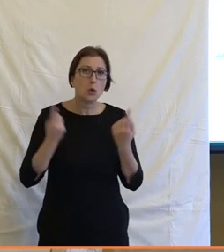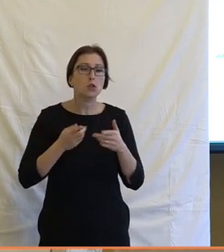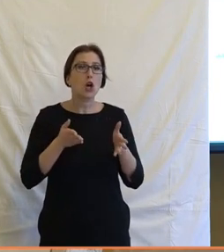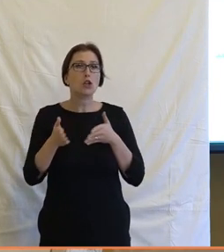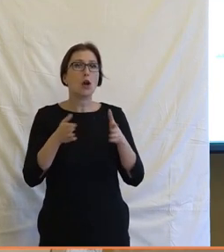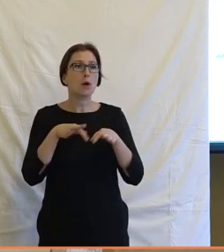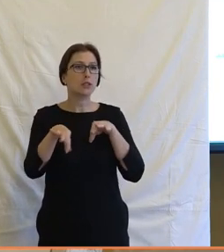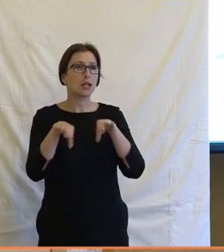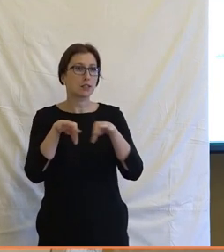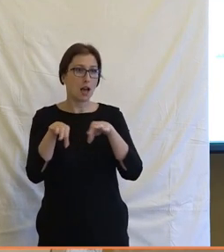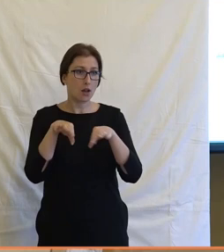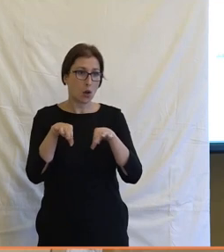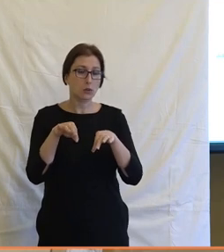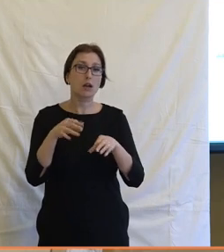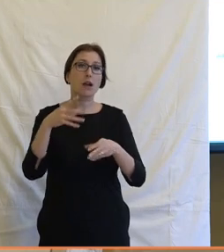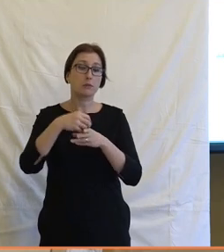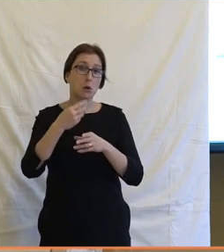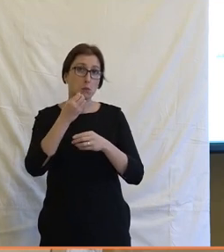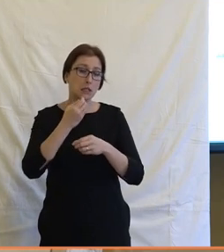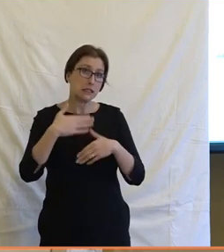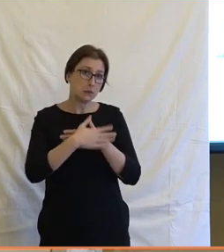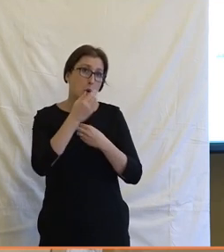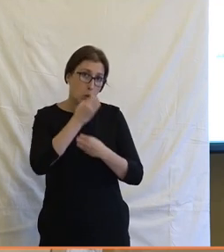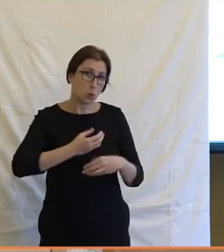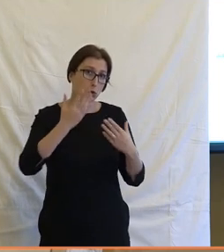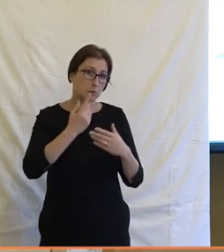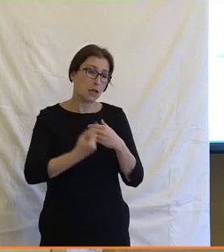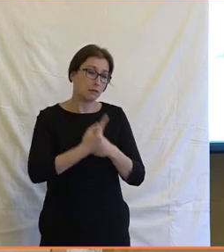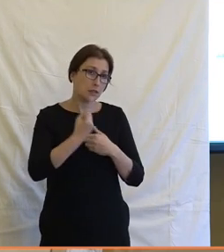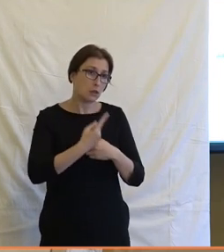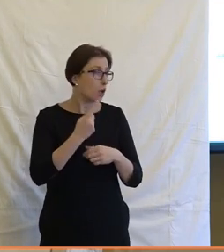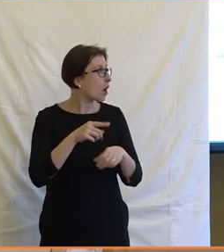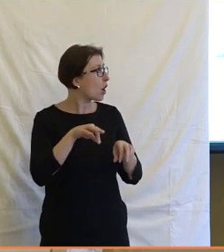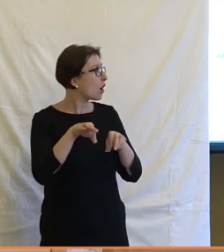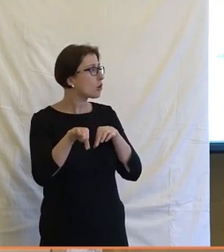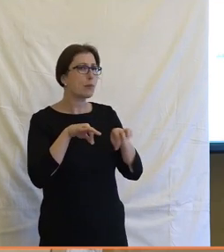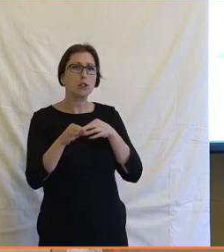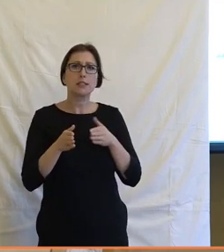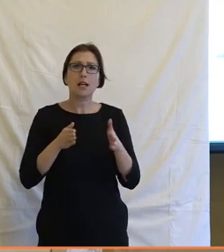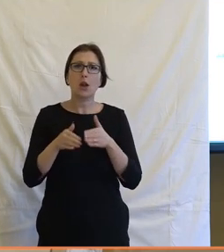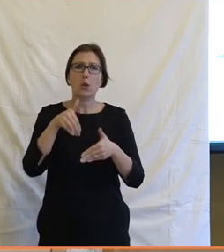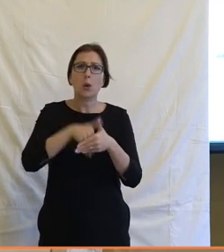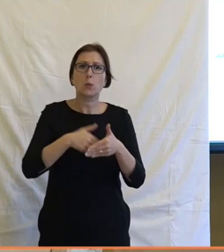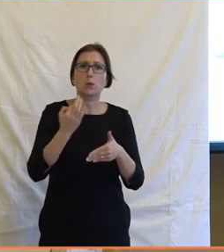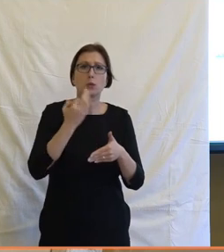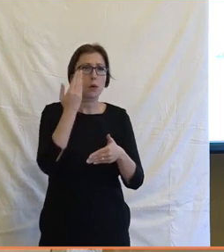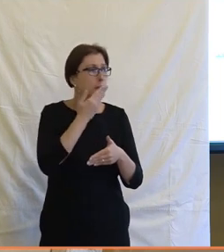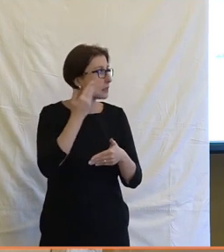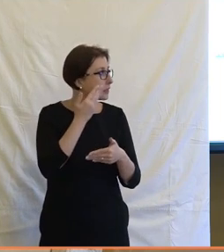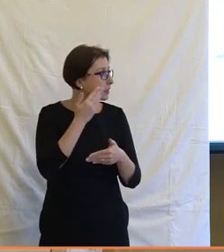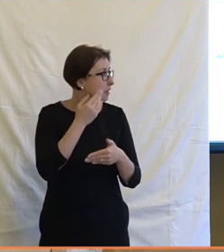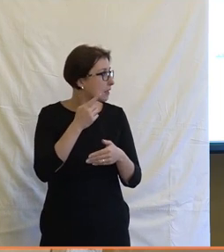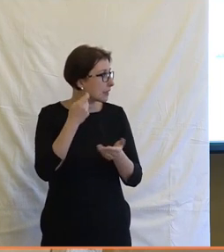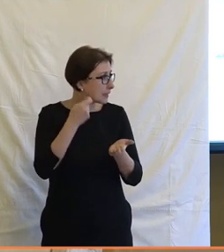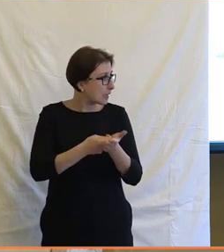a myslím si i s poměrně úspěšným výsledkem. Robotických loutek, co se tím myslí? Robotické loutky